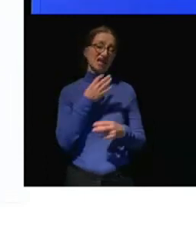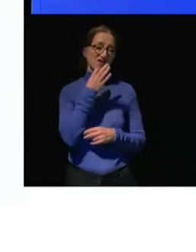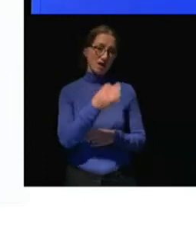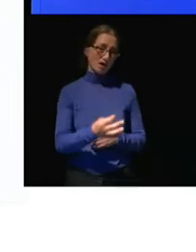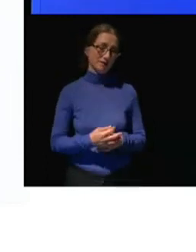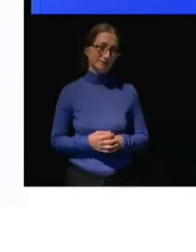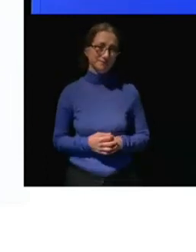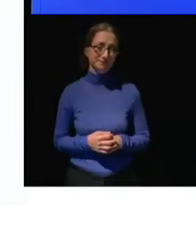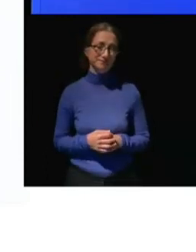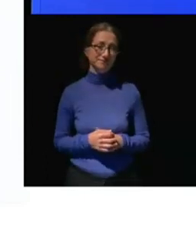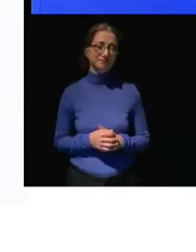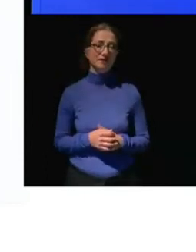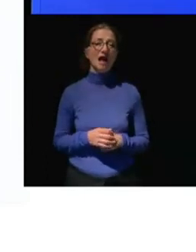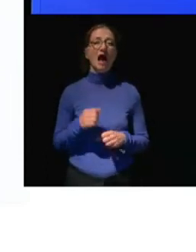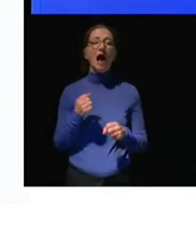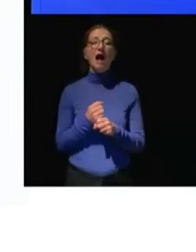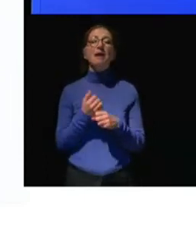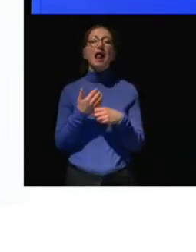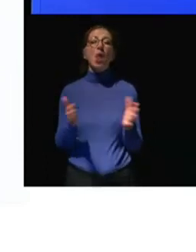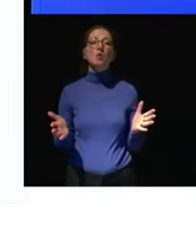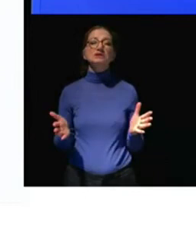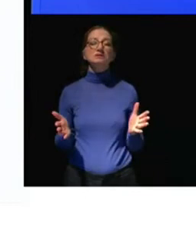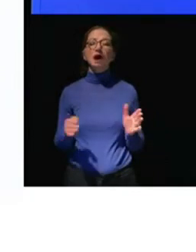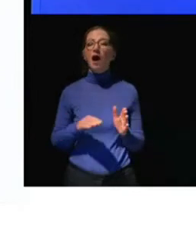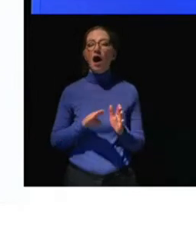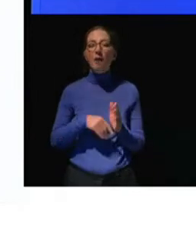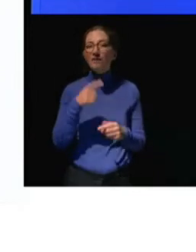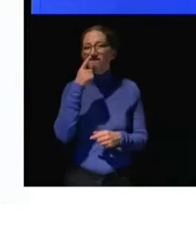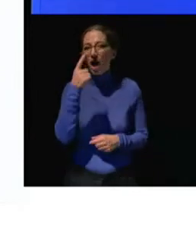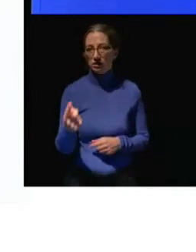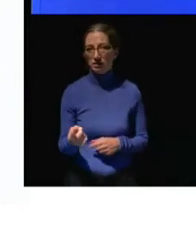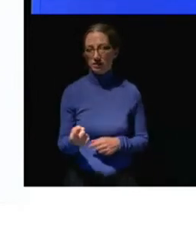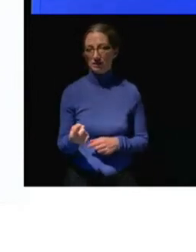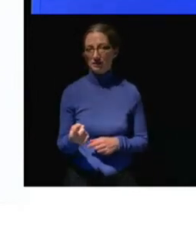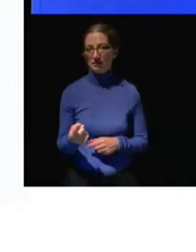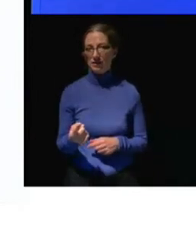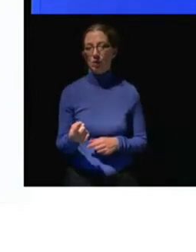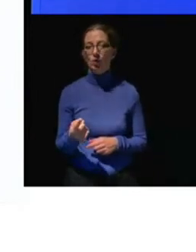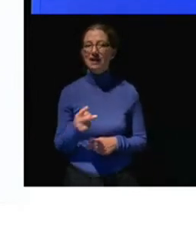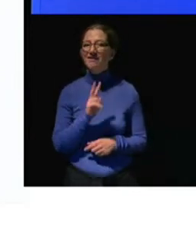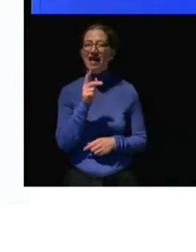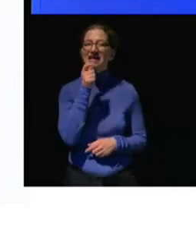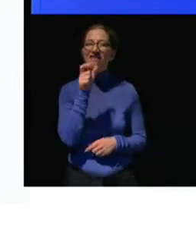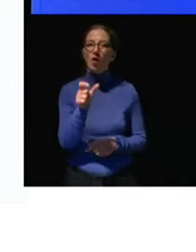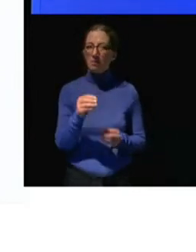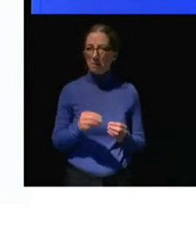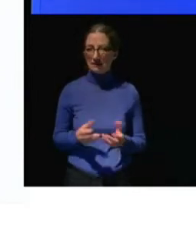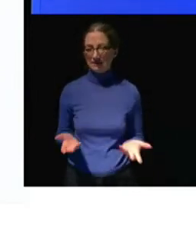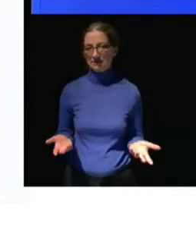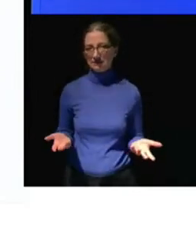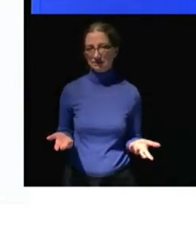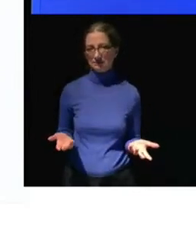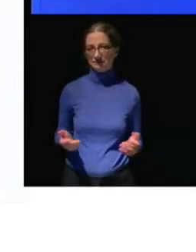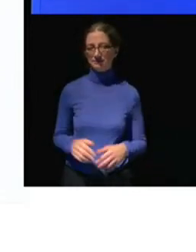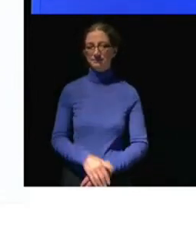ob oder wann bei Kunstschaffenden von Arbeitslosigkeit gesprochen werden kann und welcher Begriff geeignet wäre.